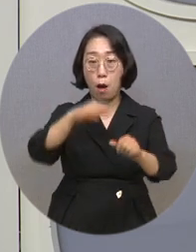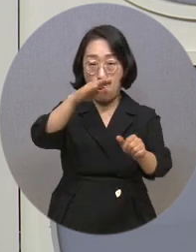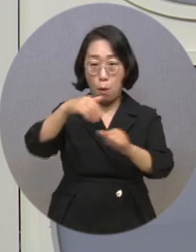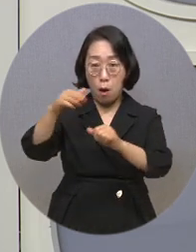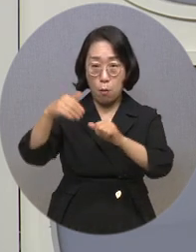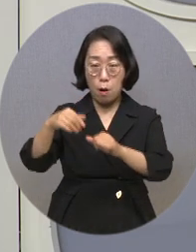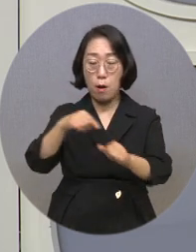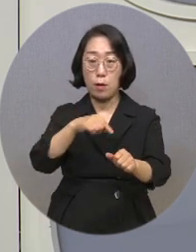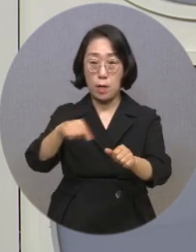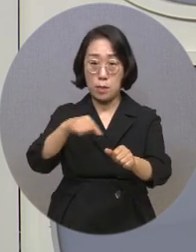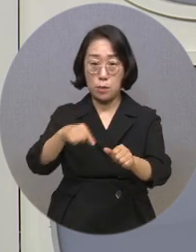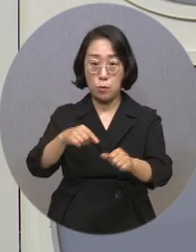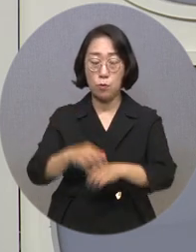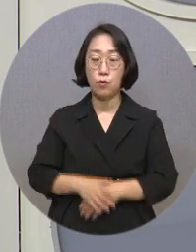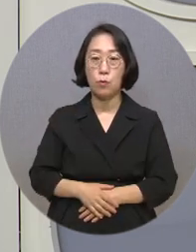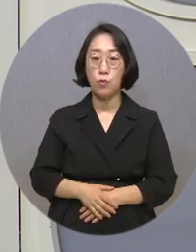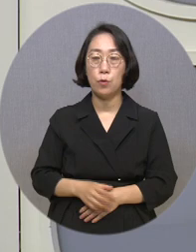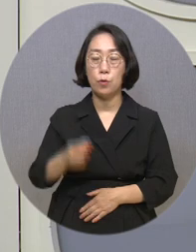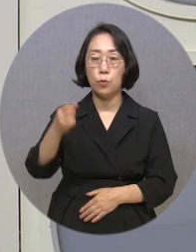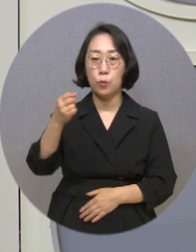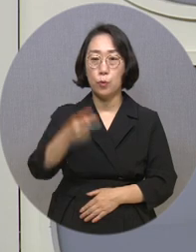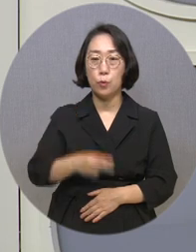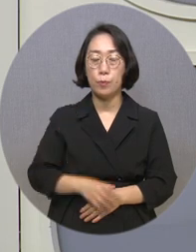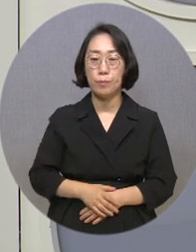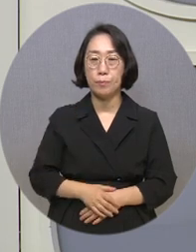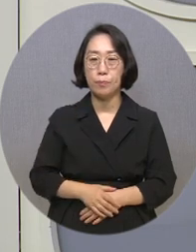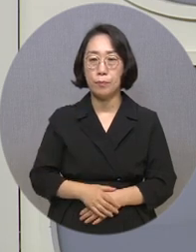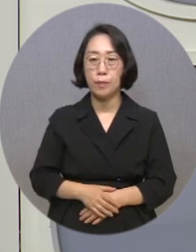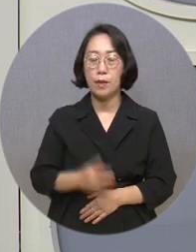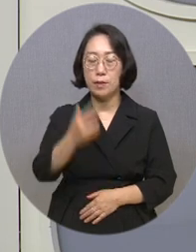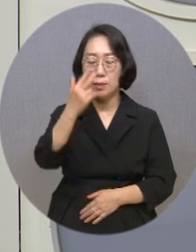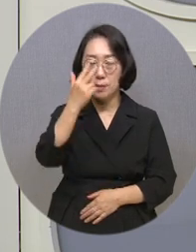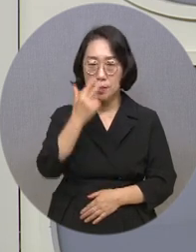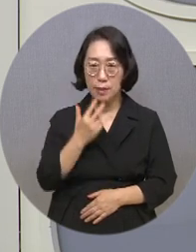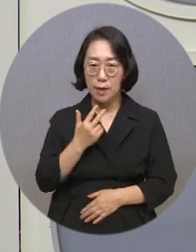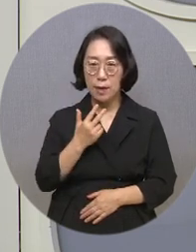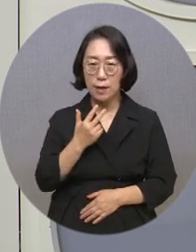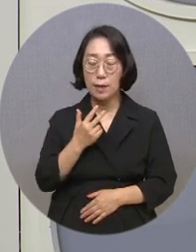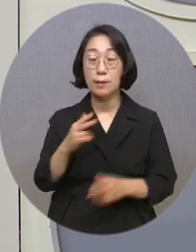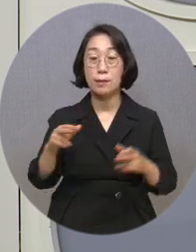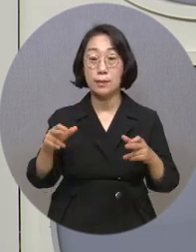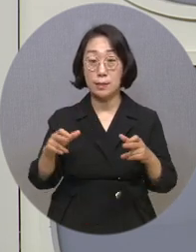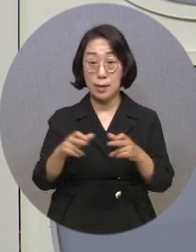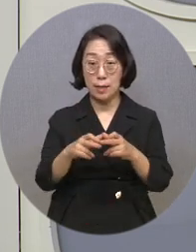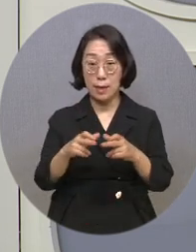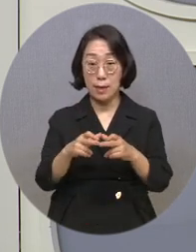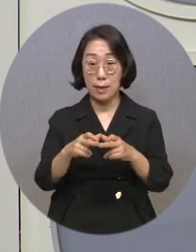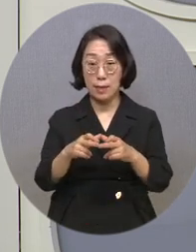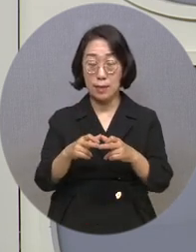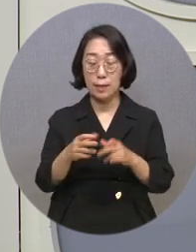이제 제가 시각장애인